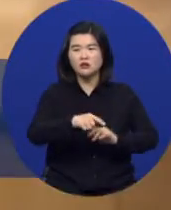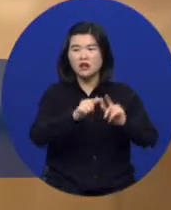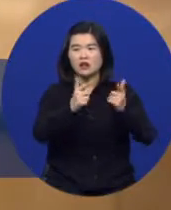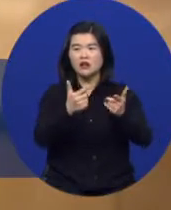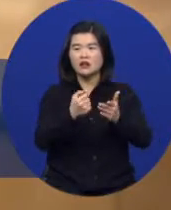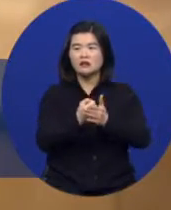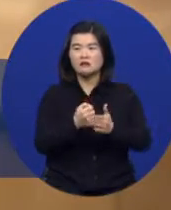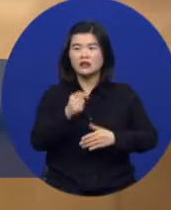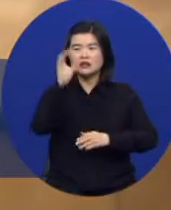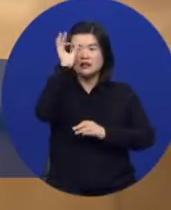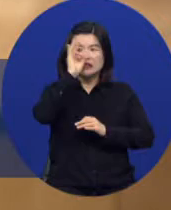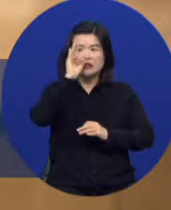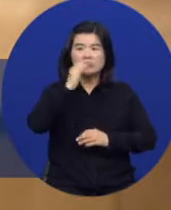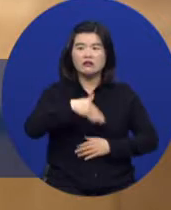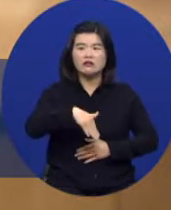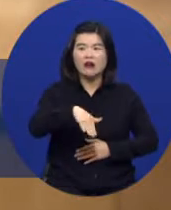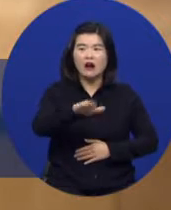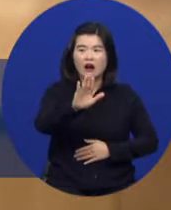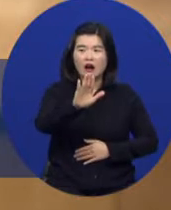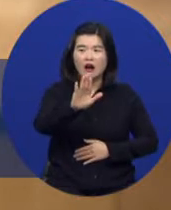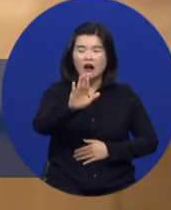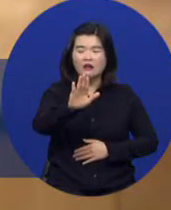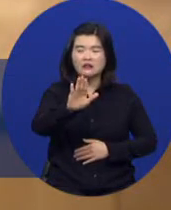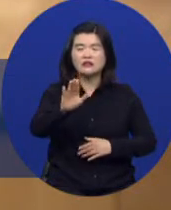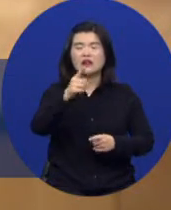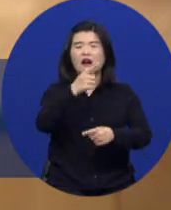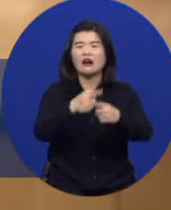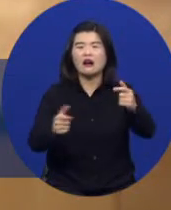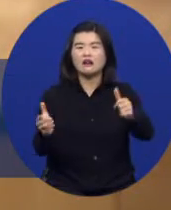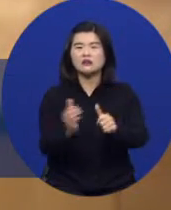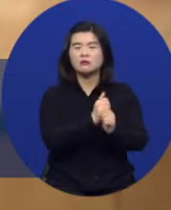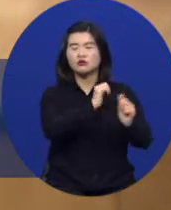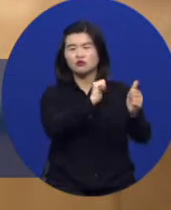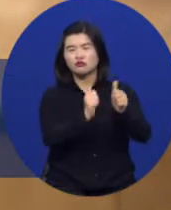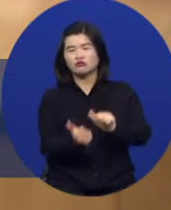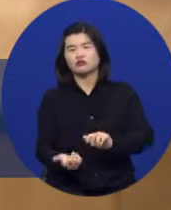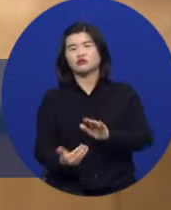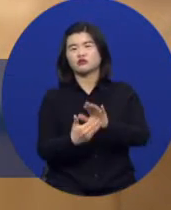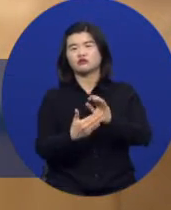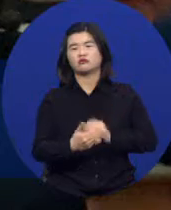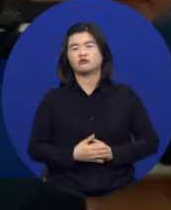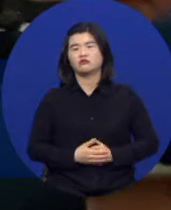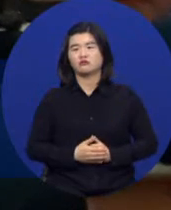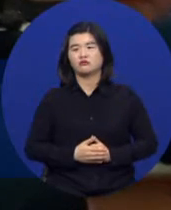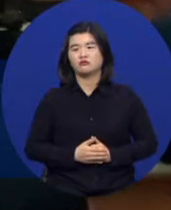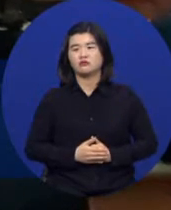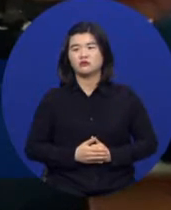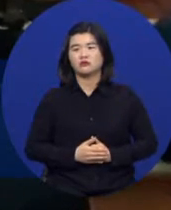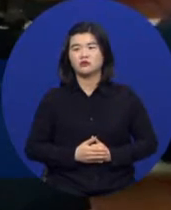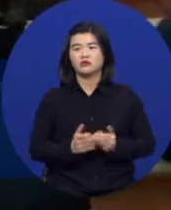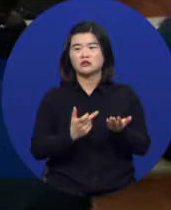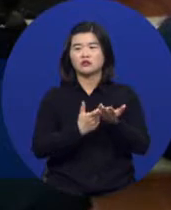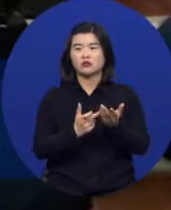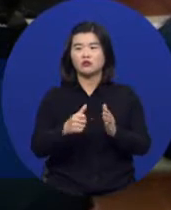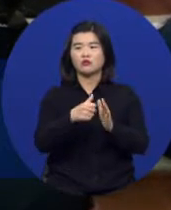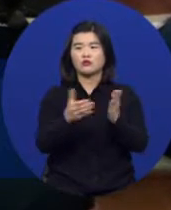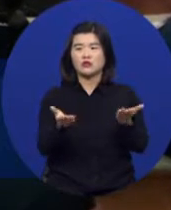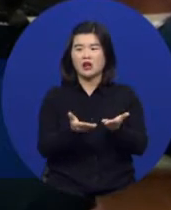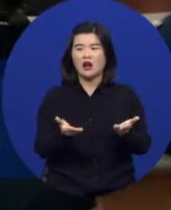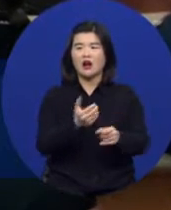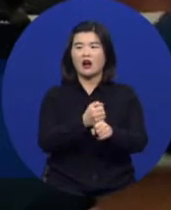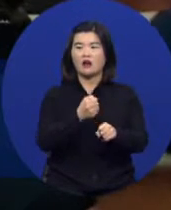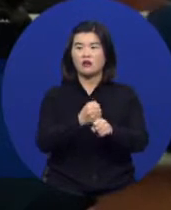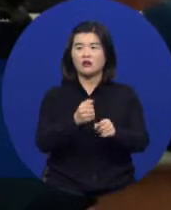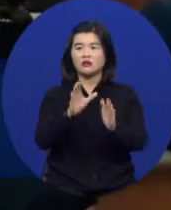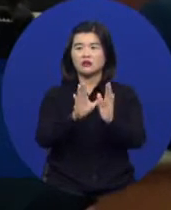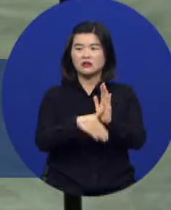들어오란 그게 어디 갔던 게 심었는데 사월이간 죽여 있더라네 제주서 이제 물질러고